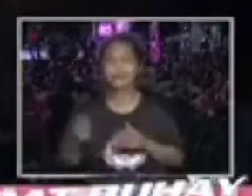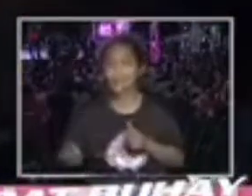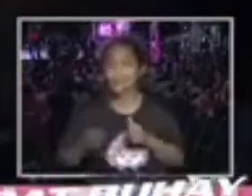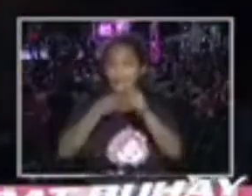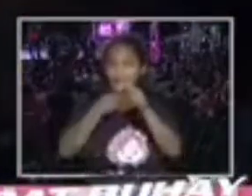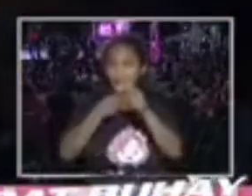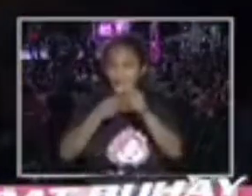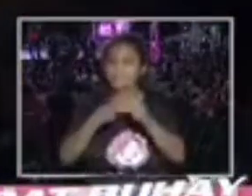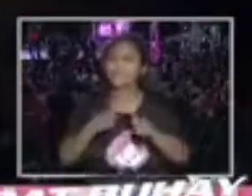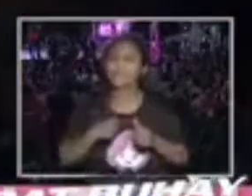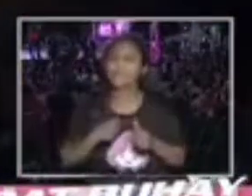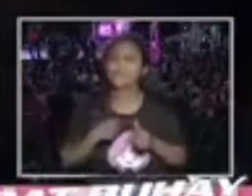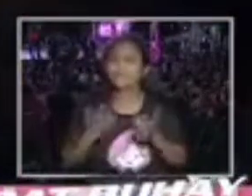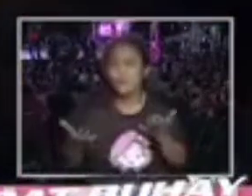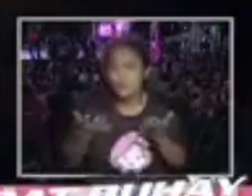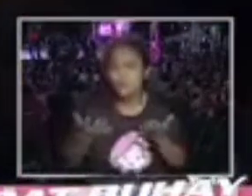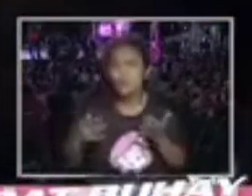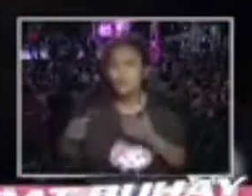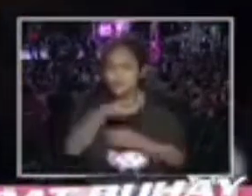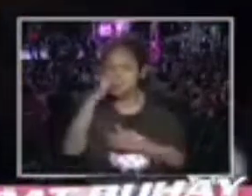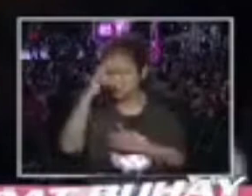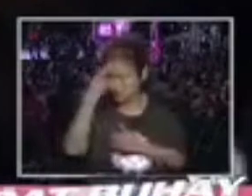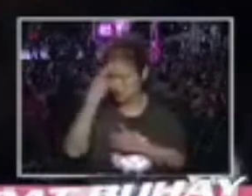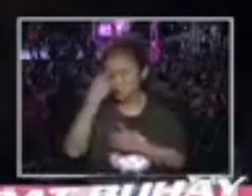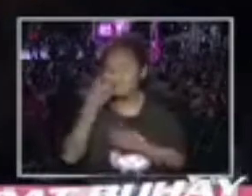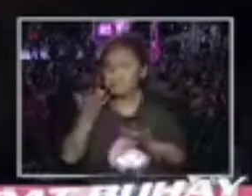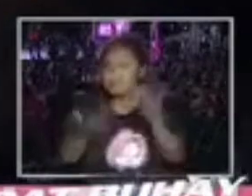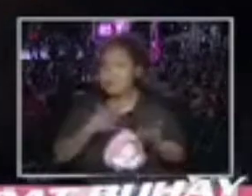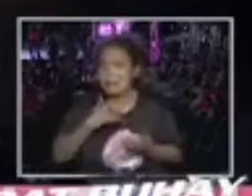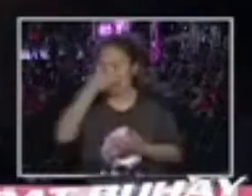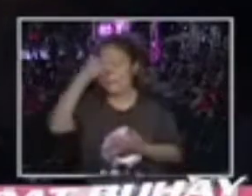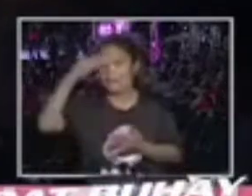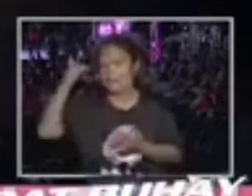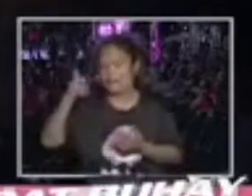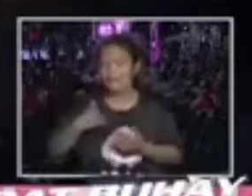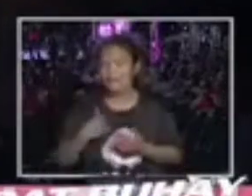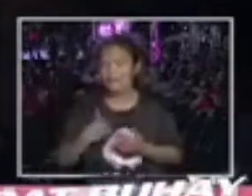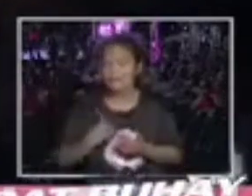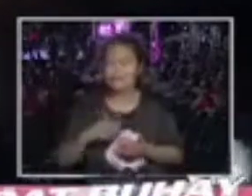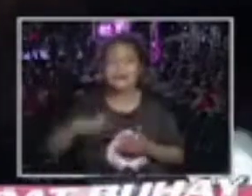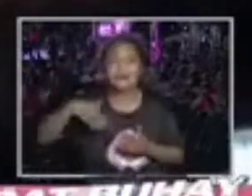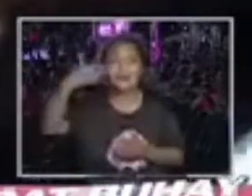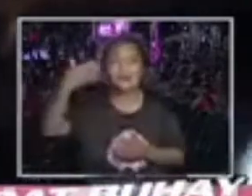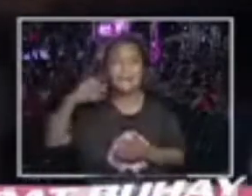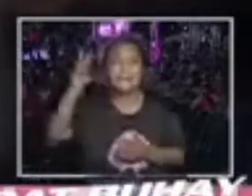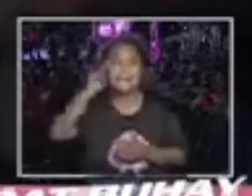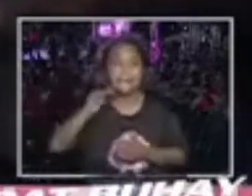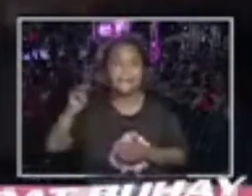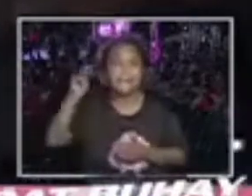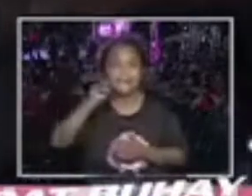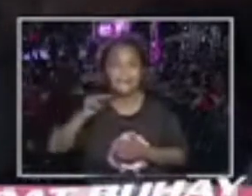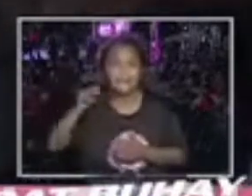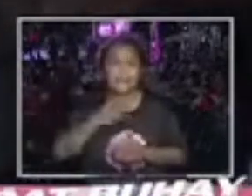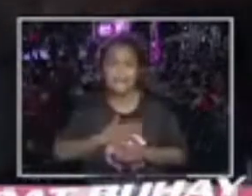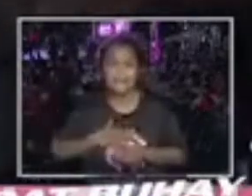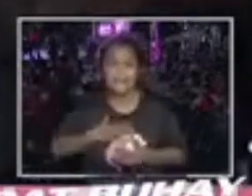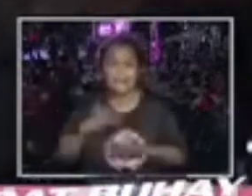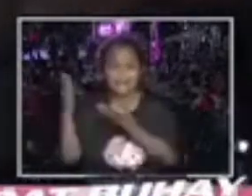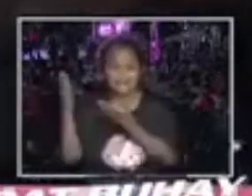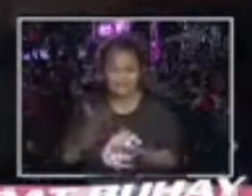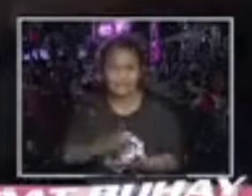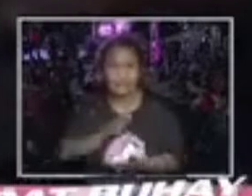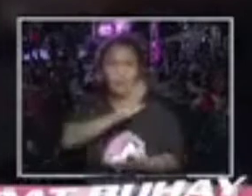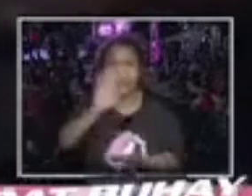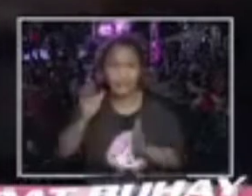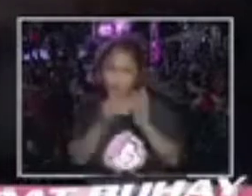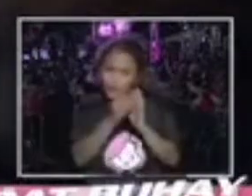uunahin ko na po ang ilang paalala dahil baka makalimutan ko. Sa Lunes, magdala ng